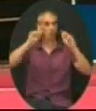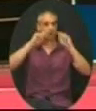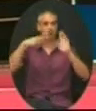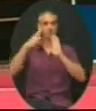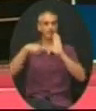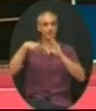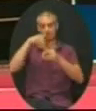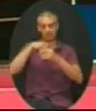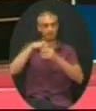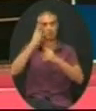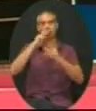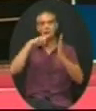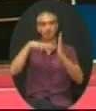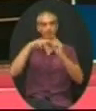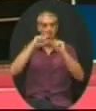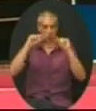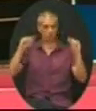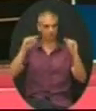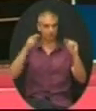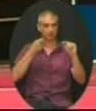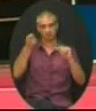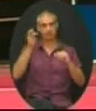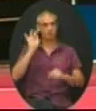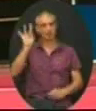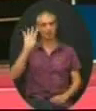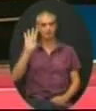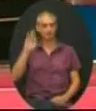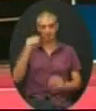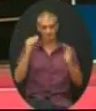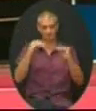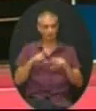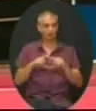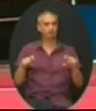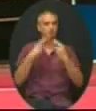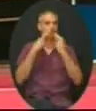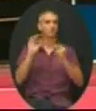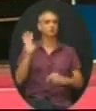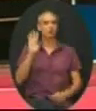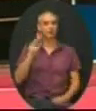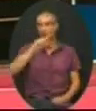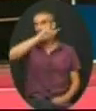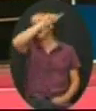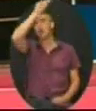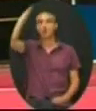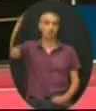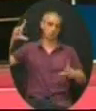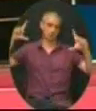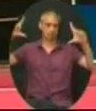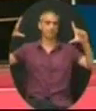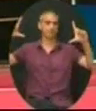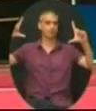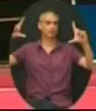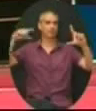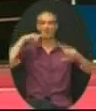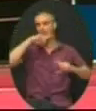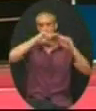מאמרים פנימיים, שכל מאמר, כל כותרת מכוונת לנתניהו, ולמטה פרסמו את התגובה של נתניהו, והכל במסגרת